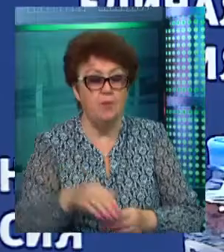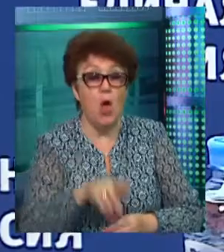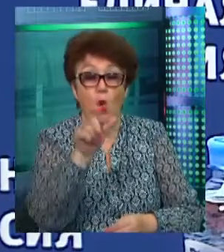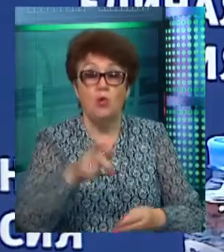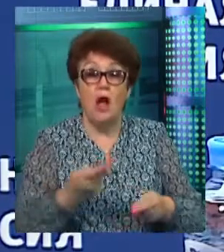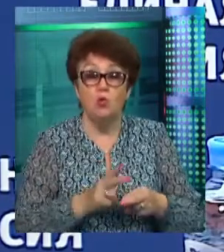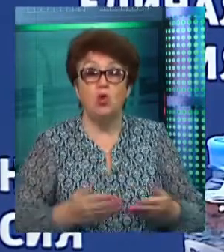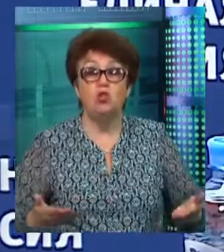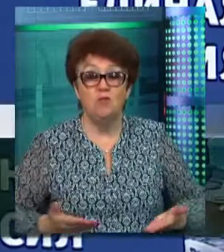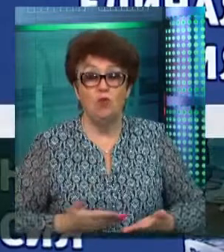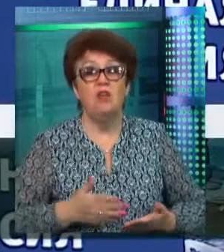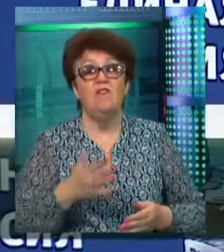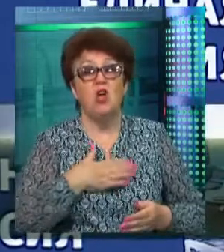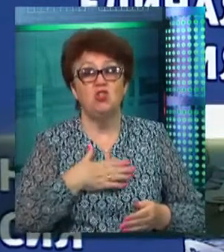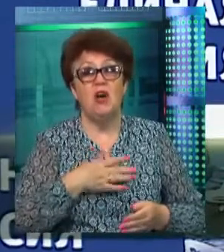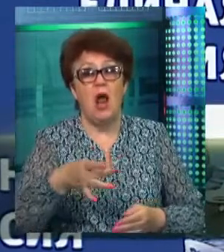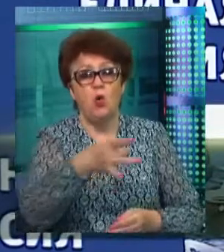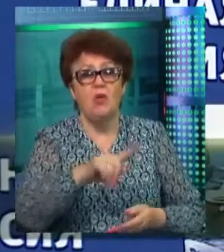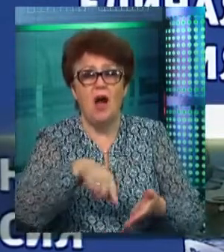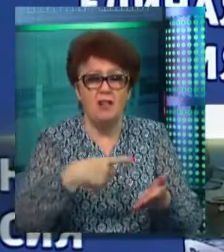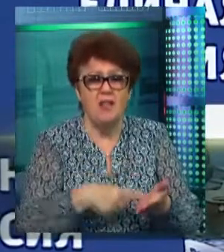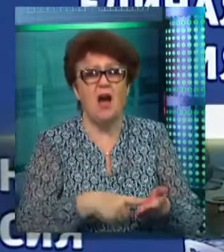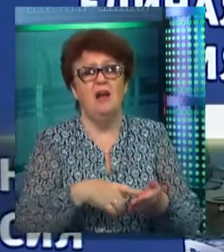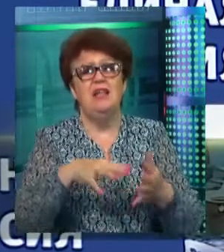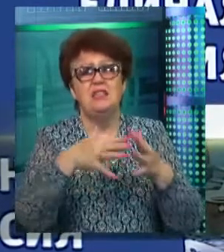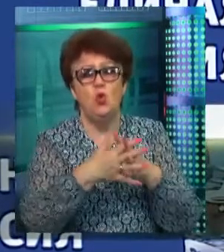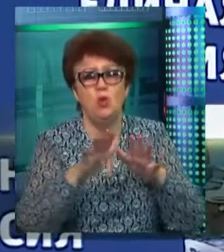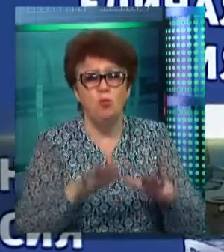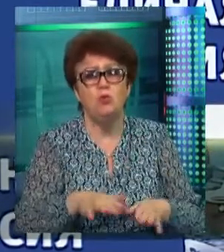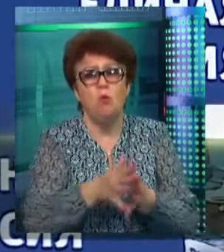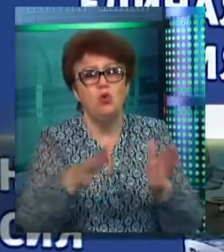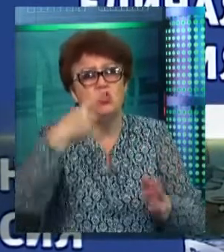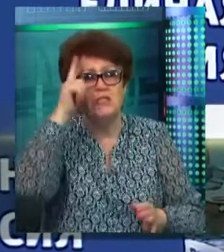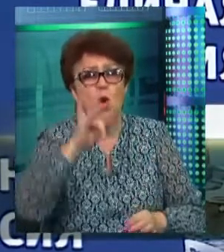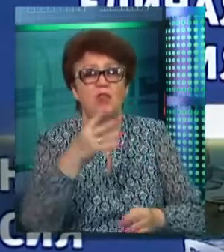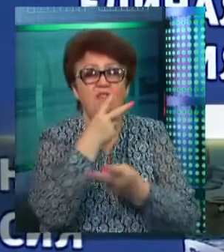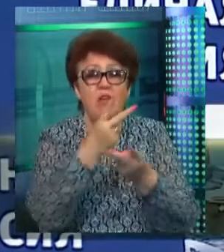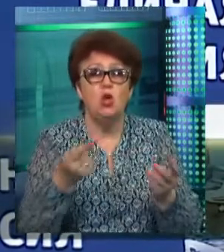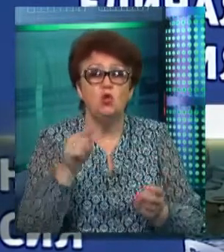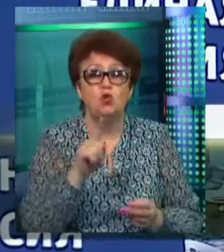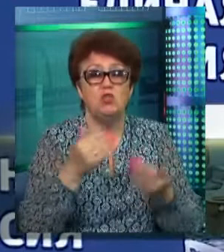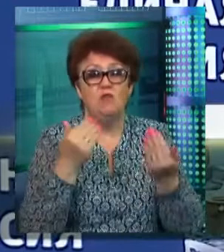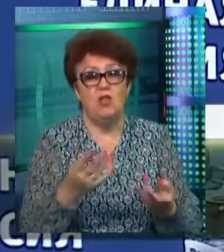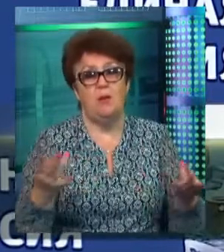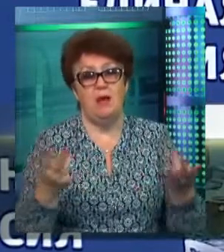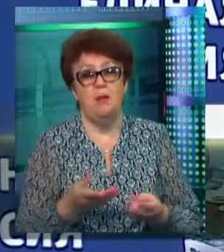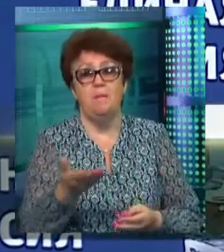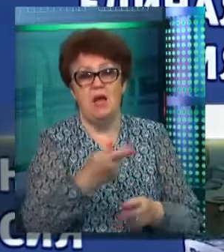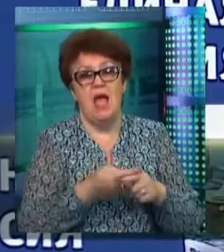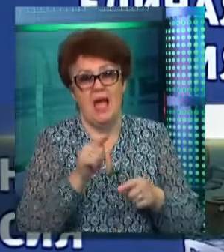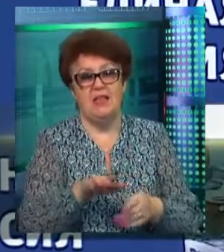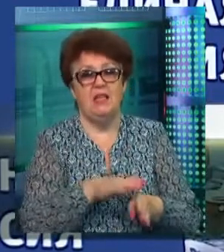именно наших населенных пунктов районных городах они больше знают и больше видят то что им все и необходимо мы это делаем